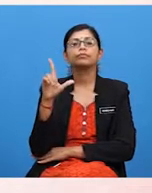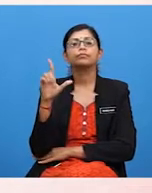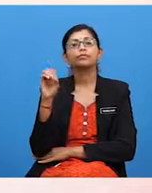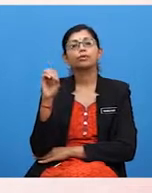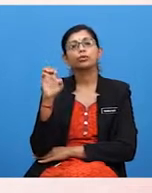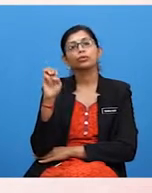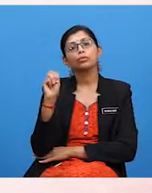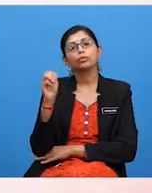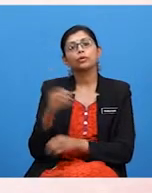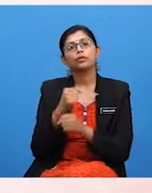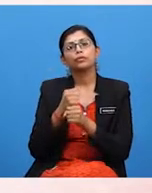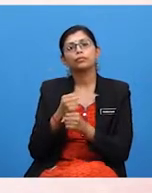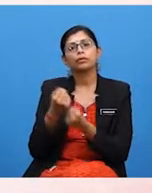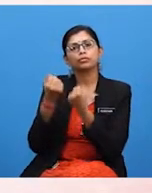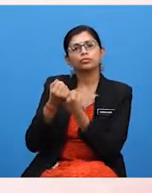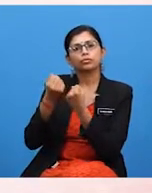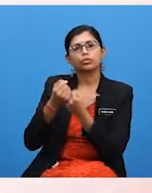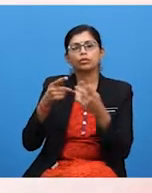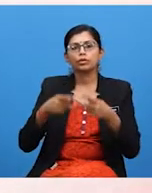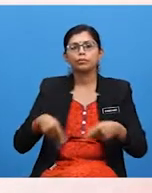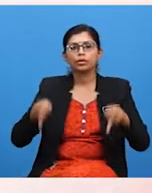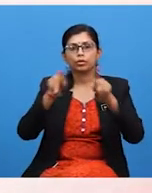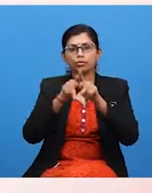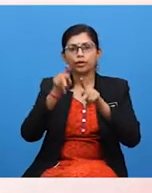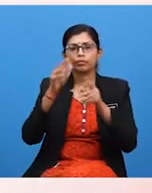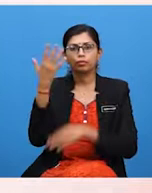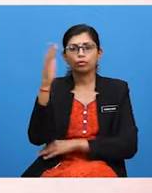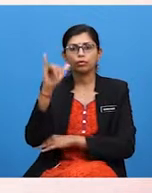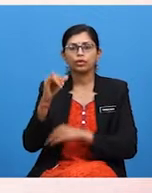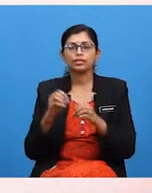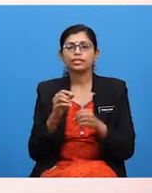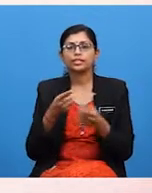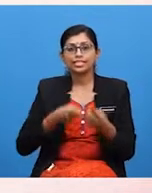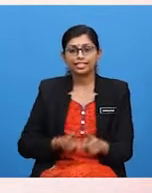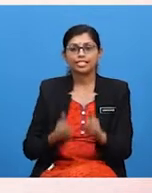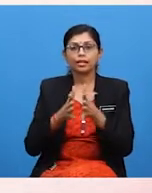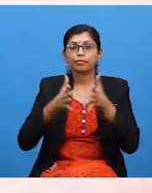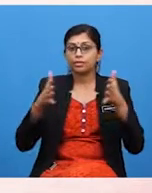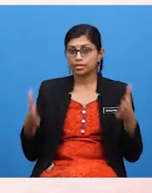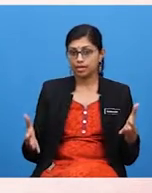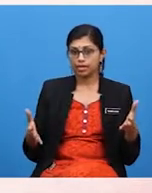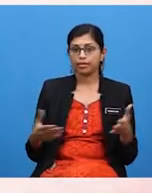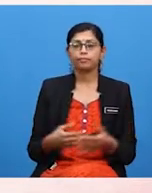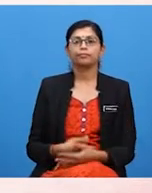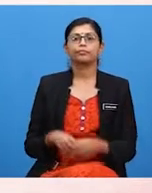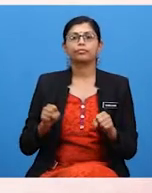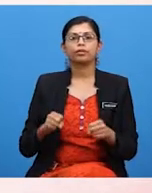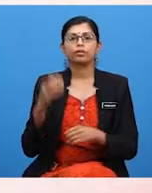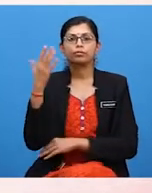dapat menampung keperluan pokok yang sedang membesar. pertambahan tisu